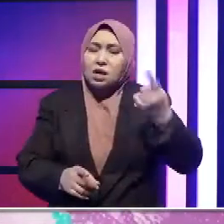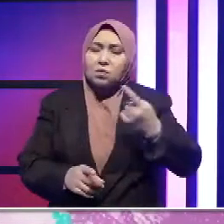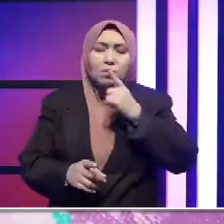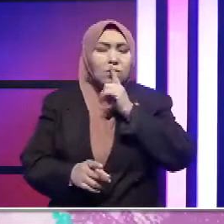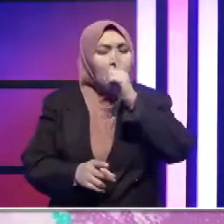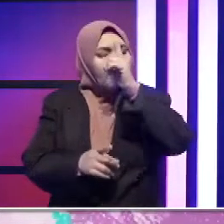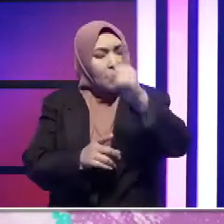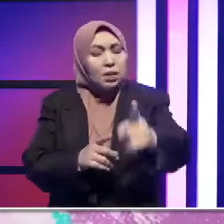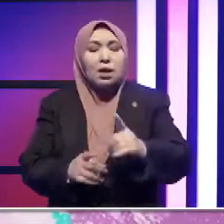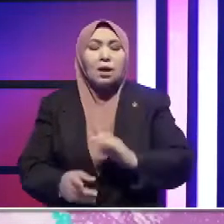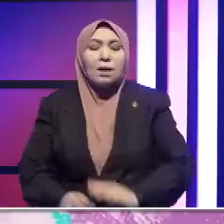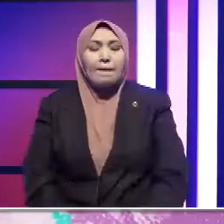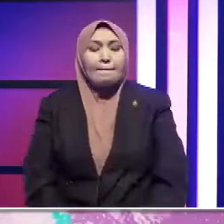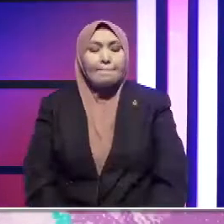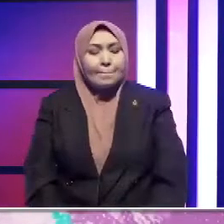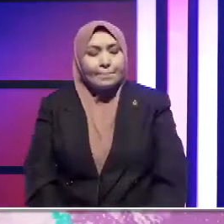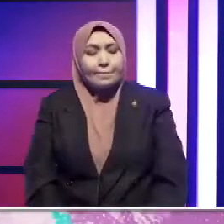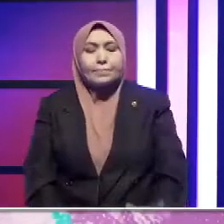لاملان